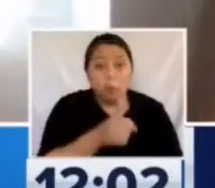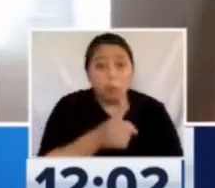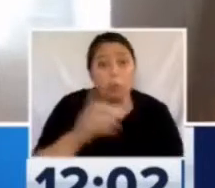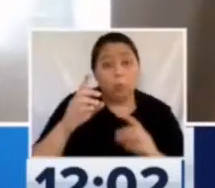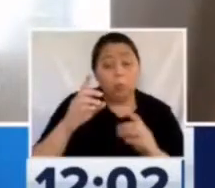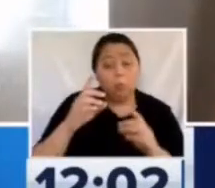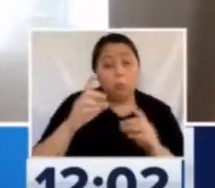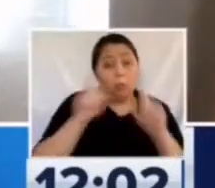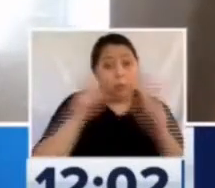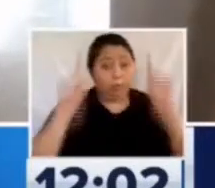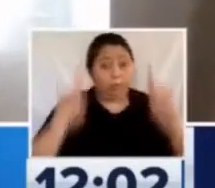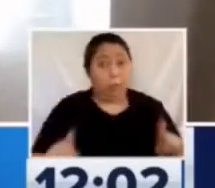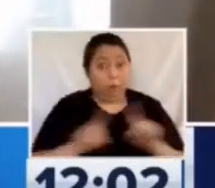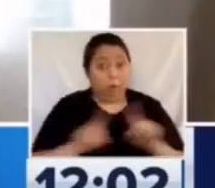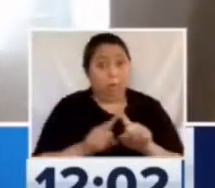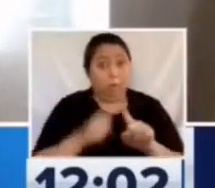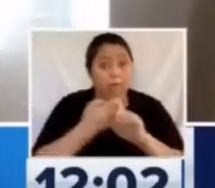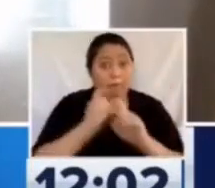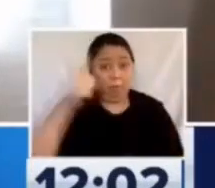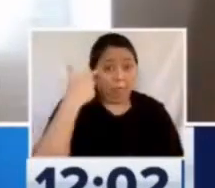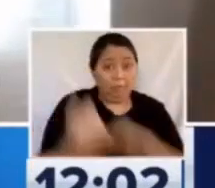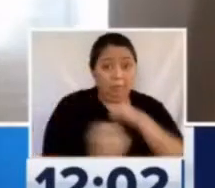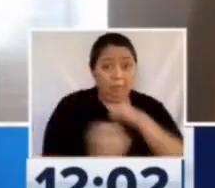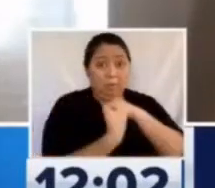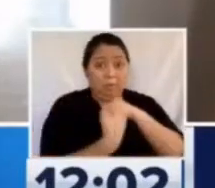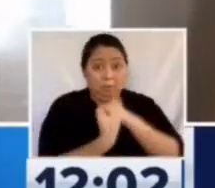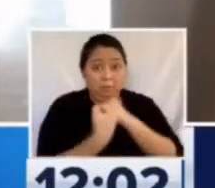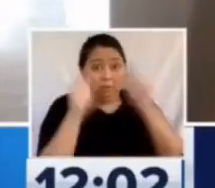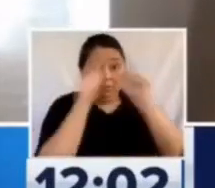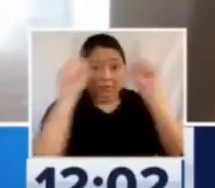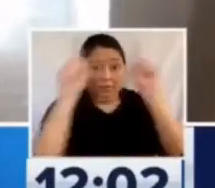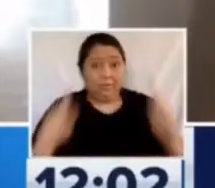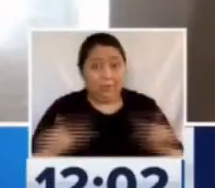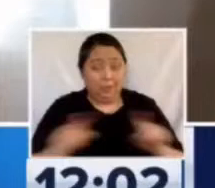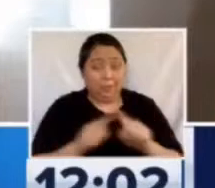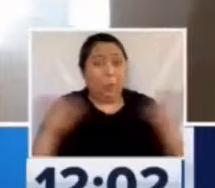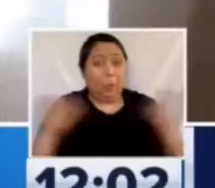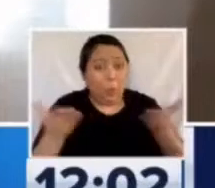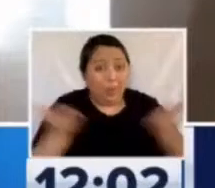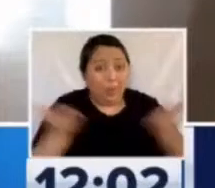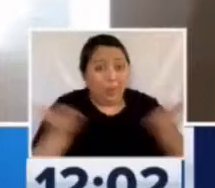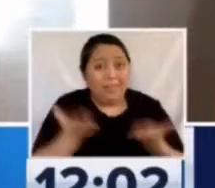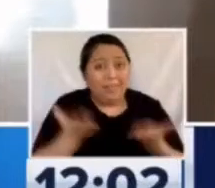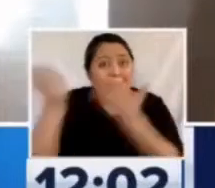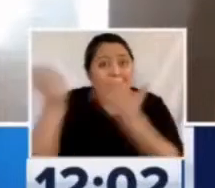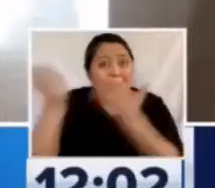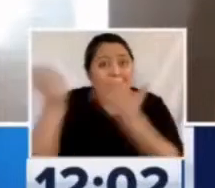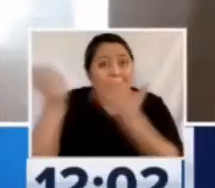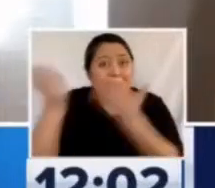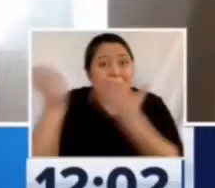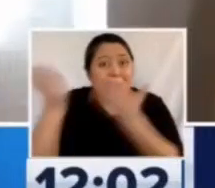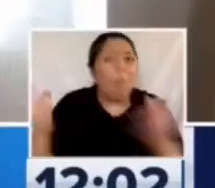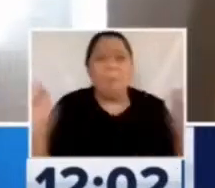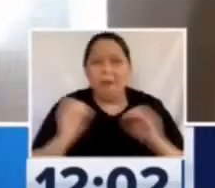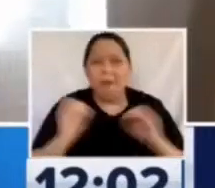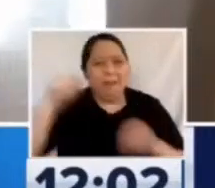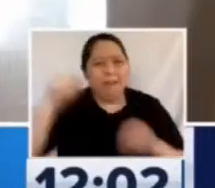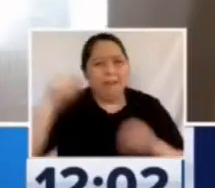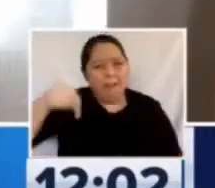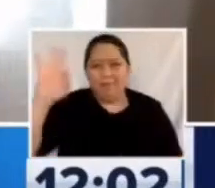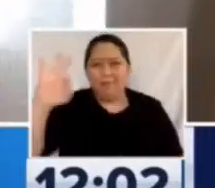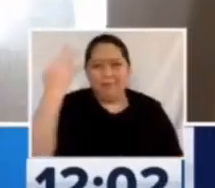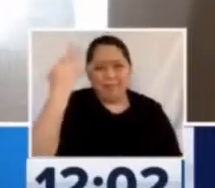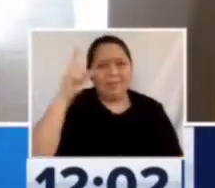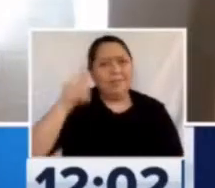Okay, samantala alamin na natin ang pinakahuling bilang ng mga kaso ng COVID-19 sa bansa as of 4 p.m. ng May 4, 2020. Ayon po sa